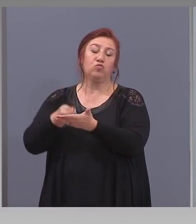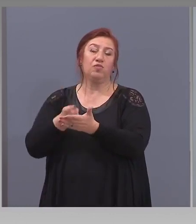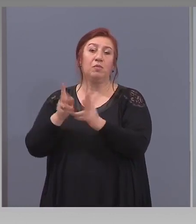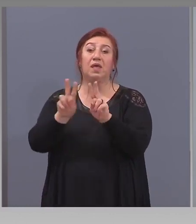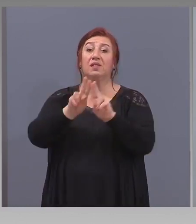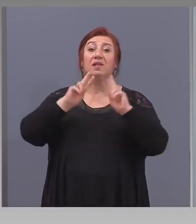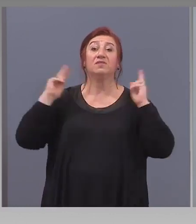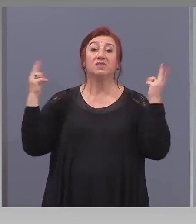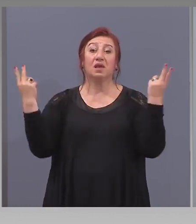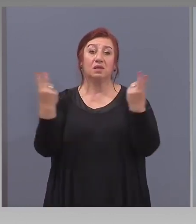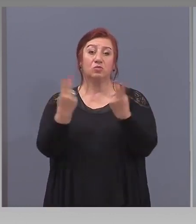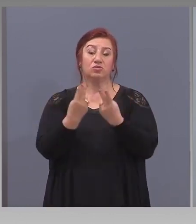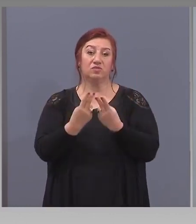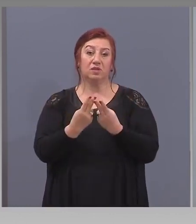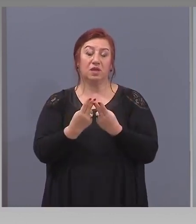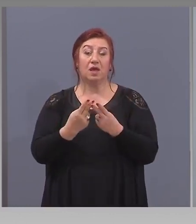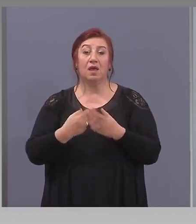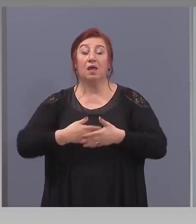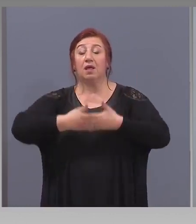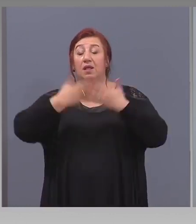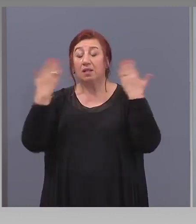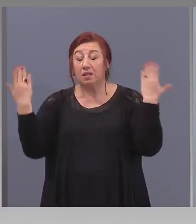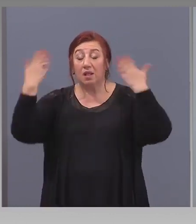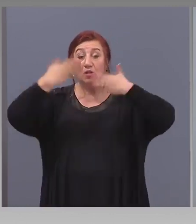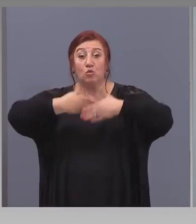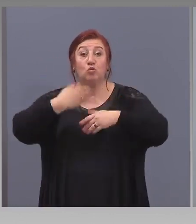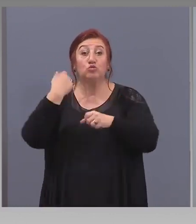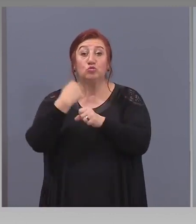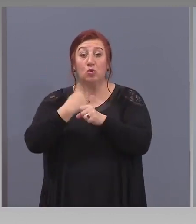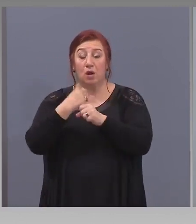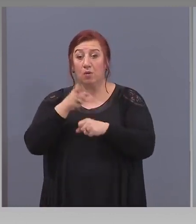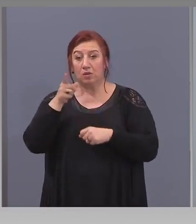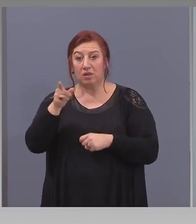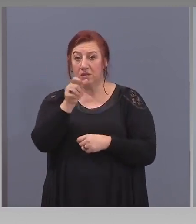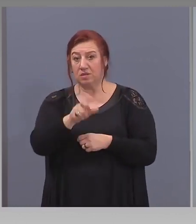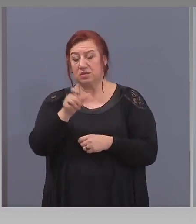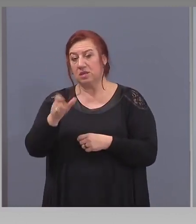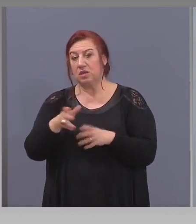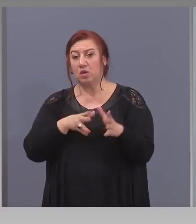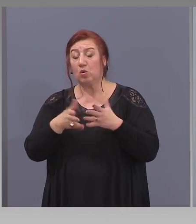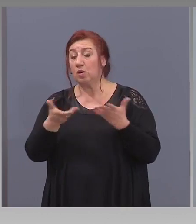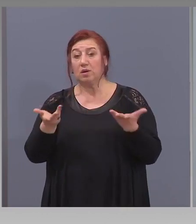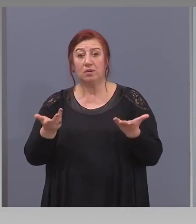навсякъде. Денонощно работят хората.